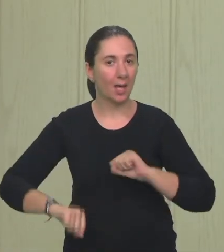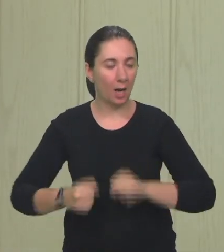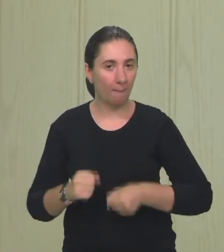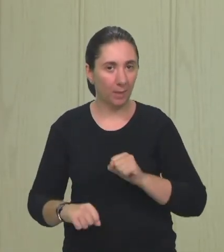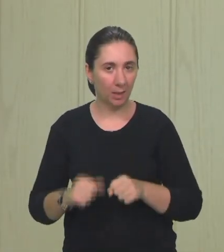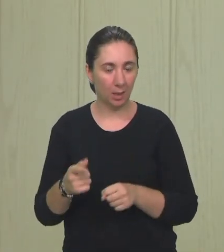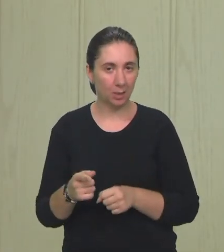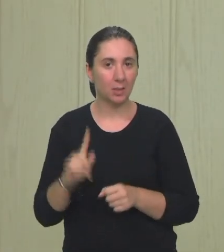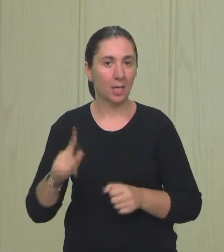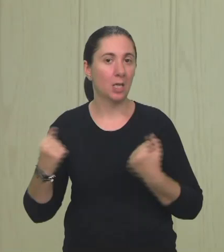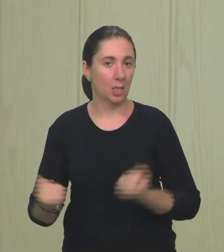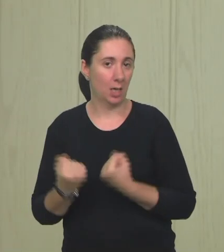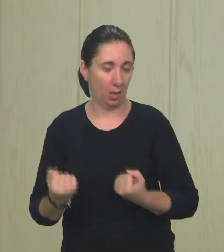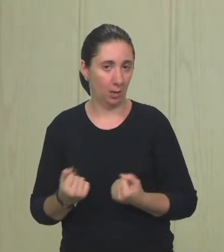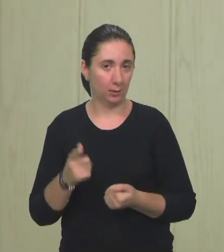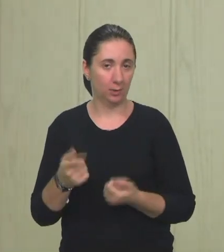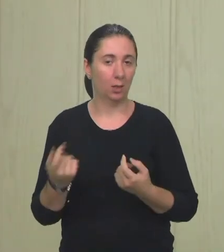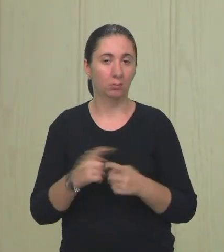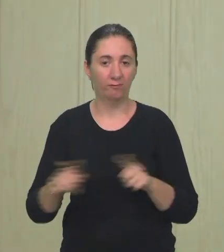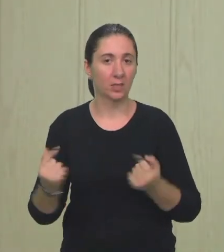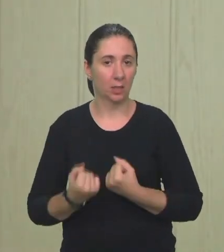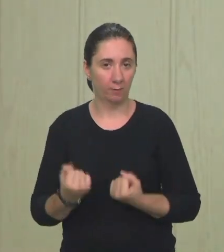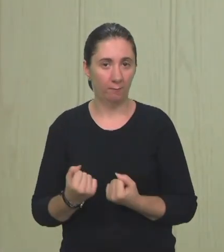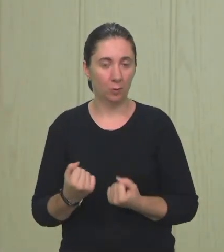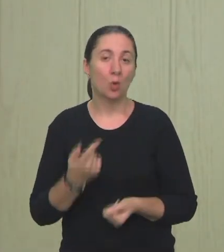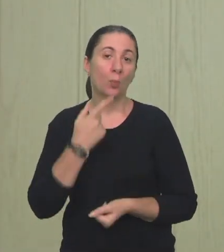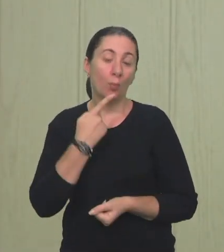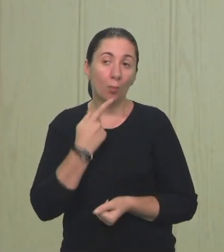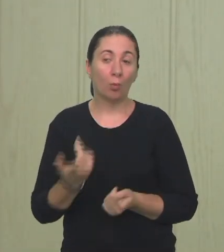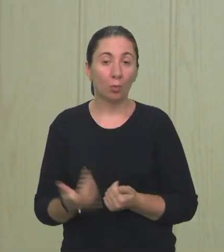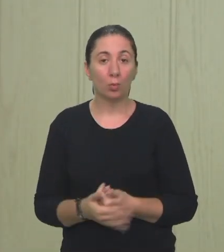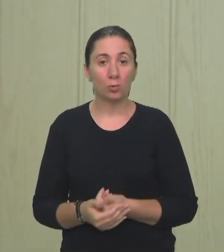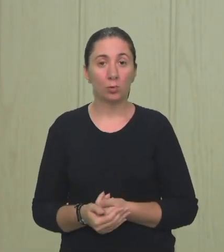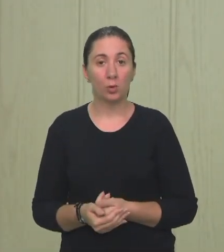i rekreacijske aktivnosti, tako da nastojimo